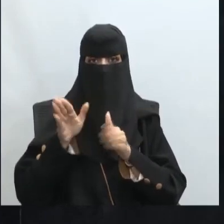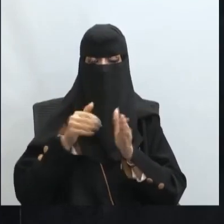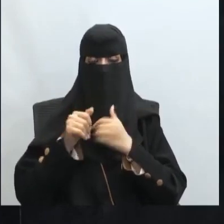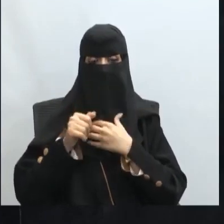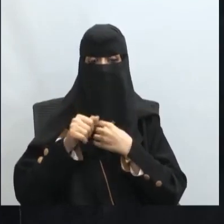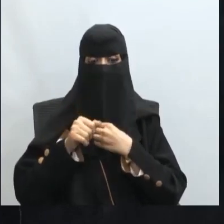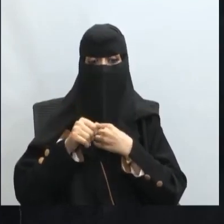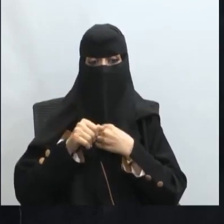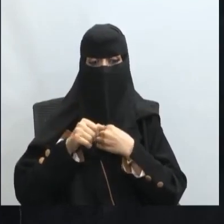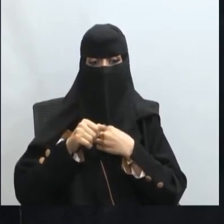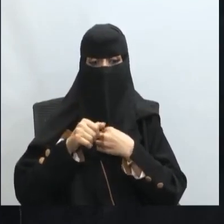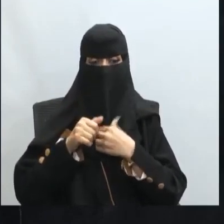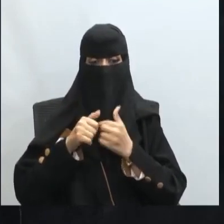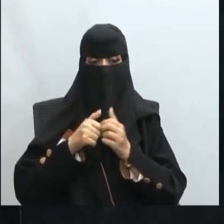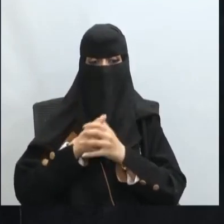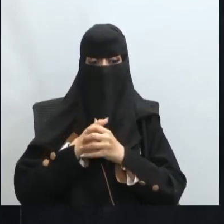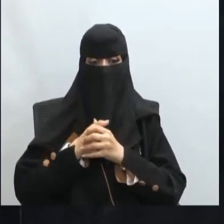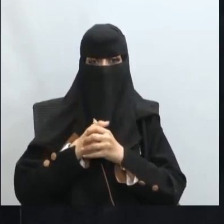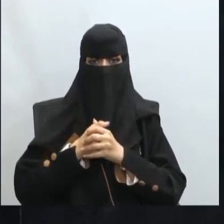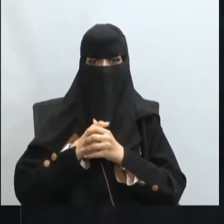سيعطيني هنا